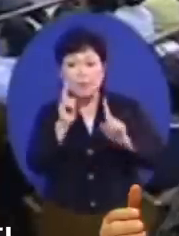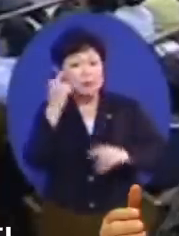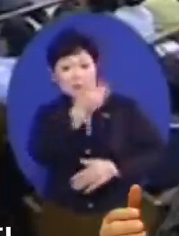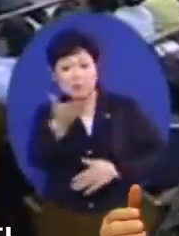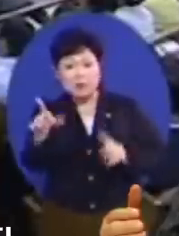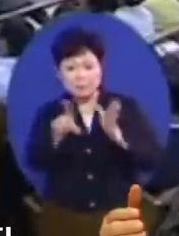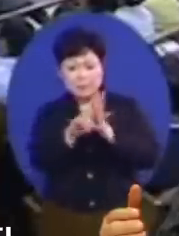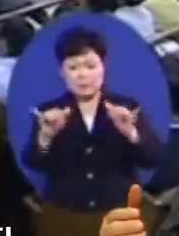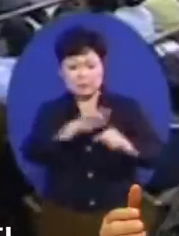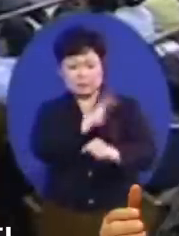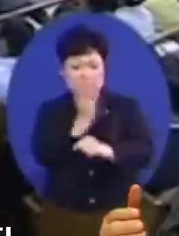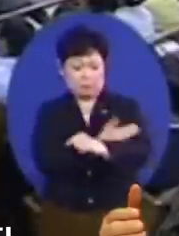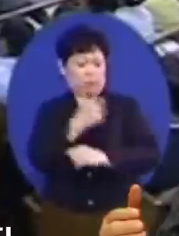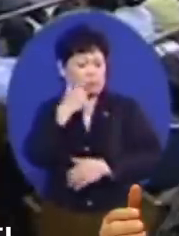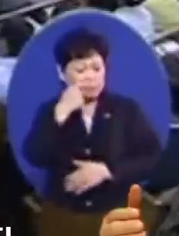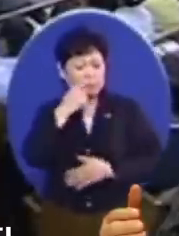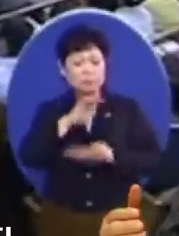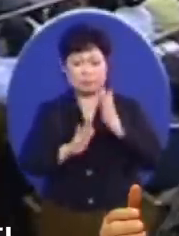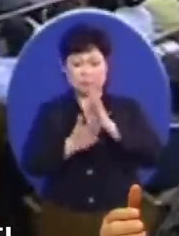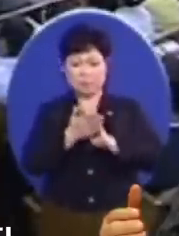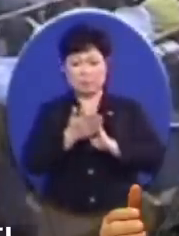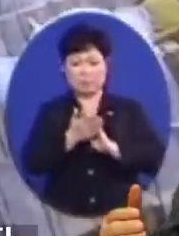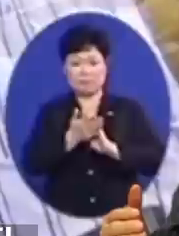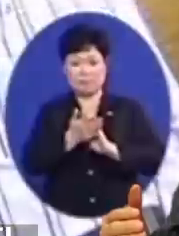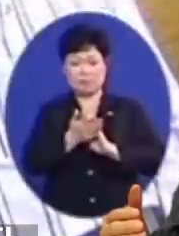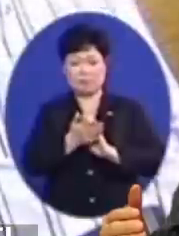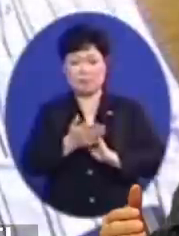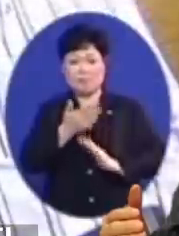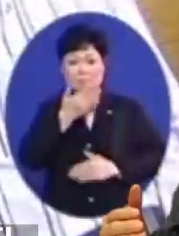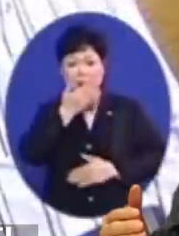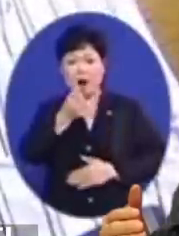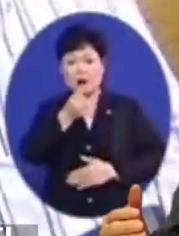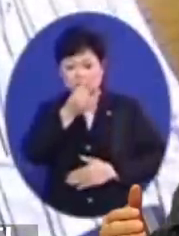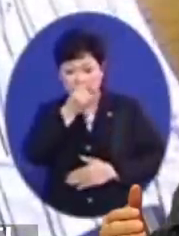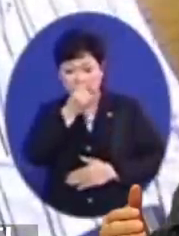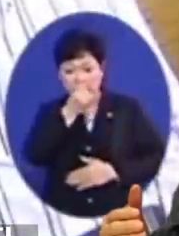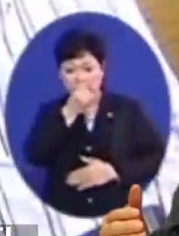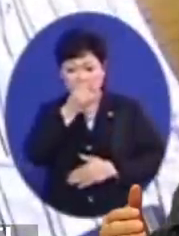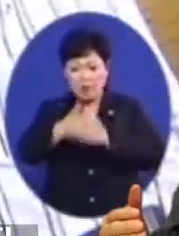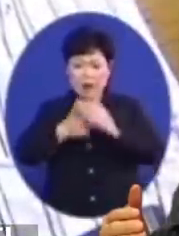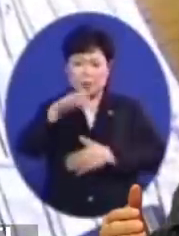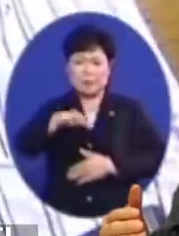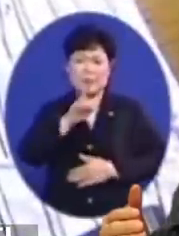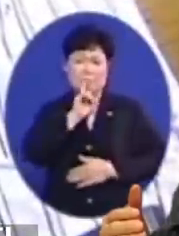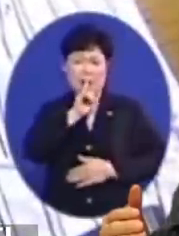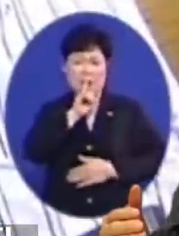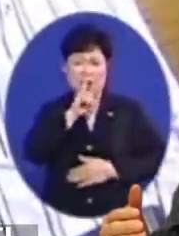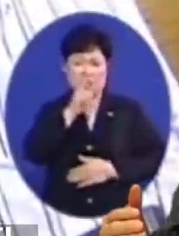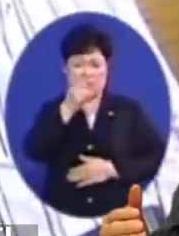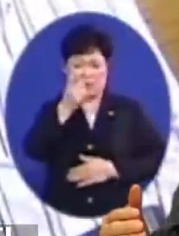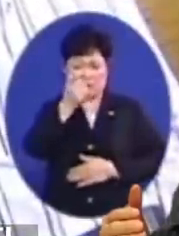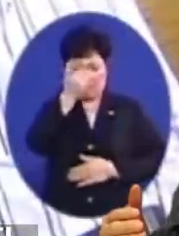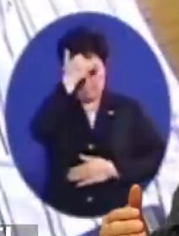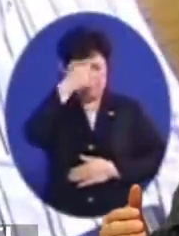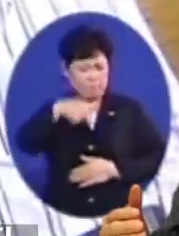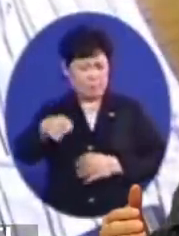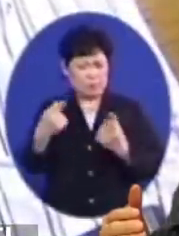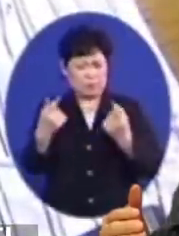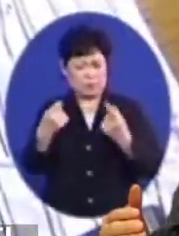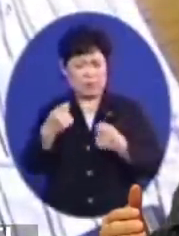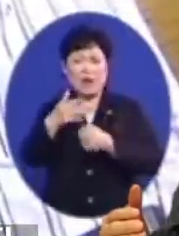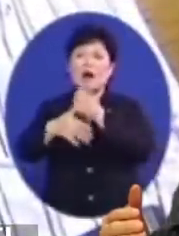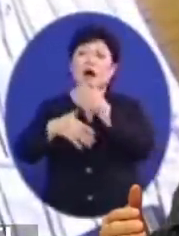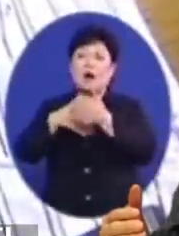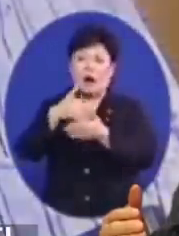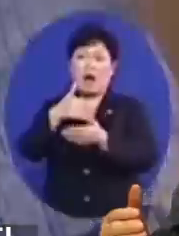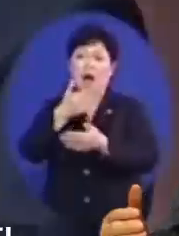믿는 자에게는 능치 못하심이 없다. 할 수 있거든 그런 소리를 어떻게 하나님 앞에 하느냐? 하나님 앞에서는 할 수 있거든 해주십시오. 그렇게 하지